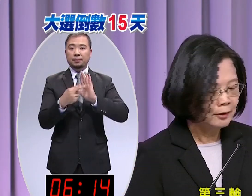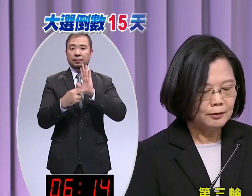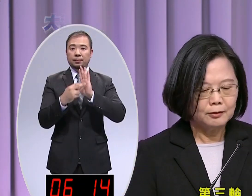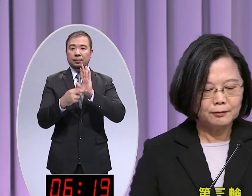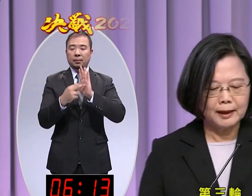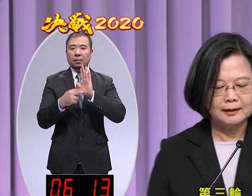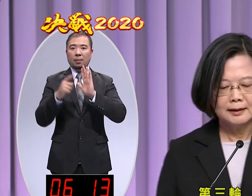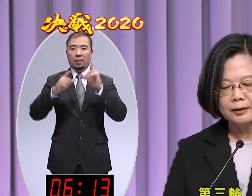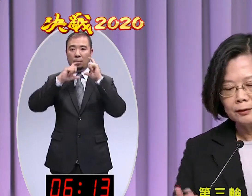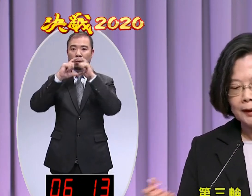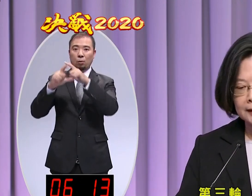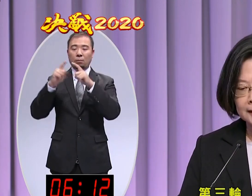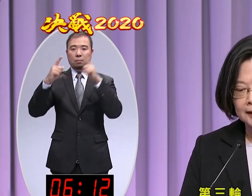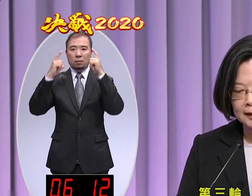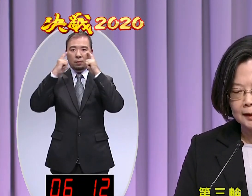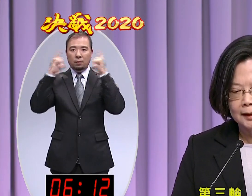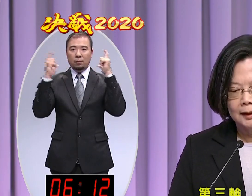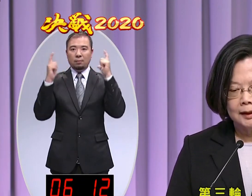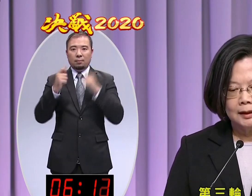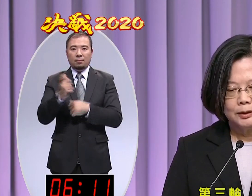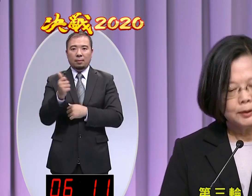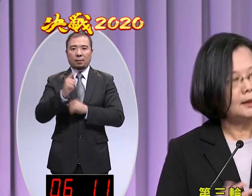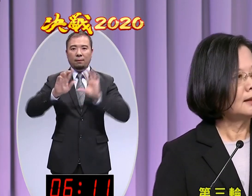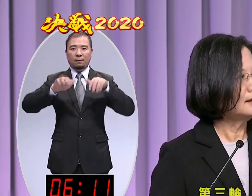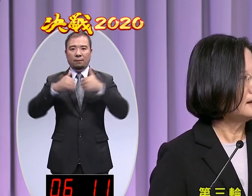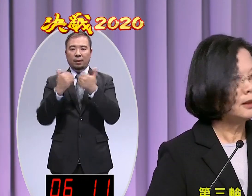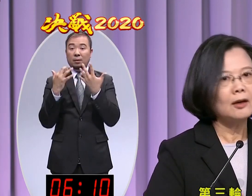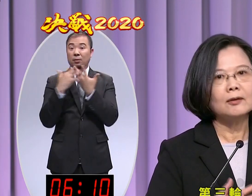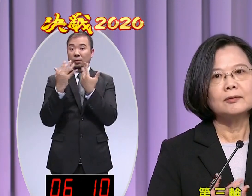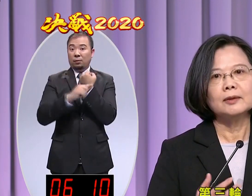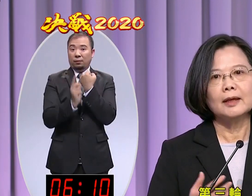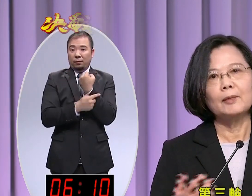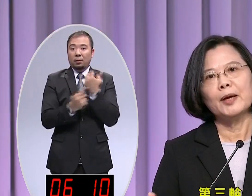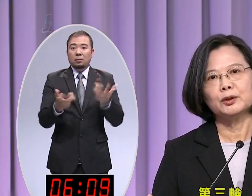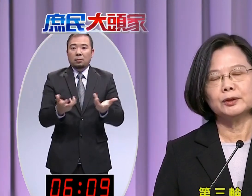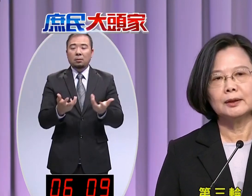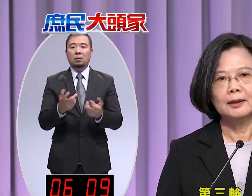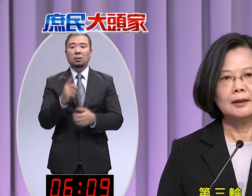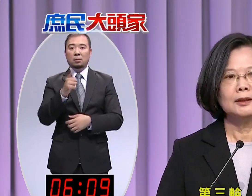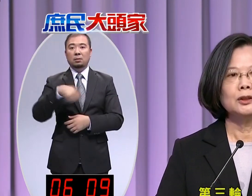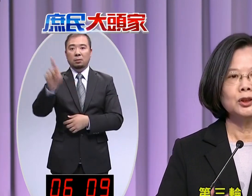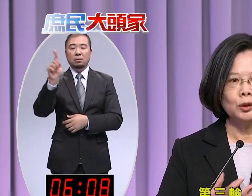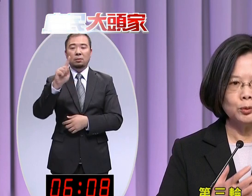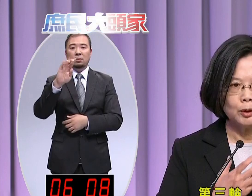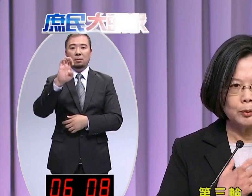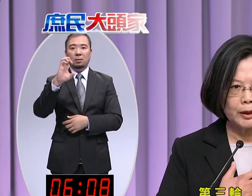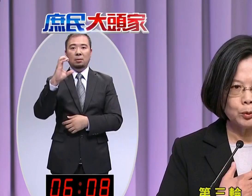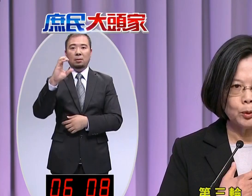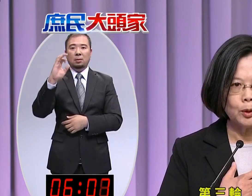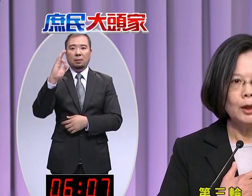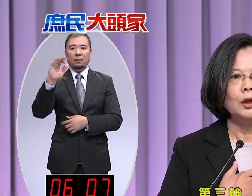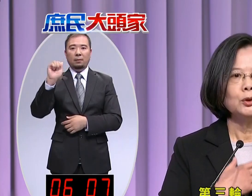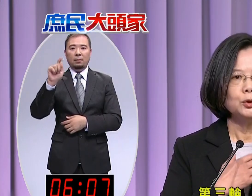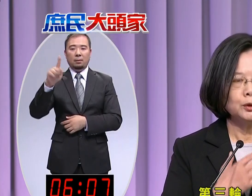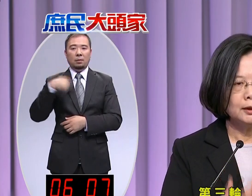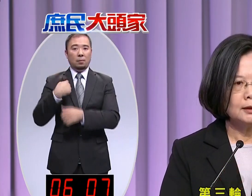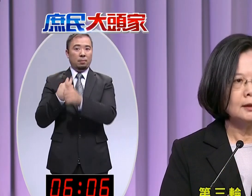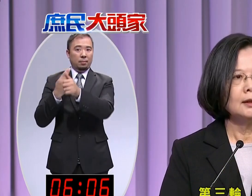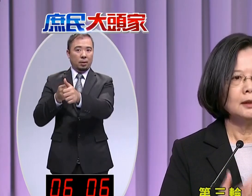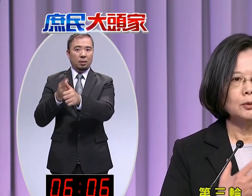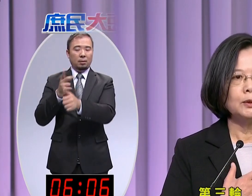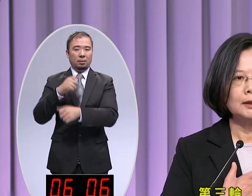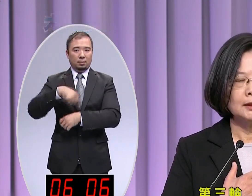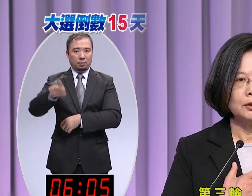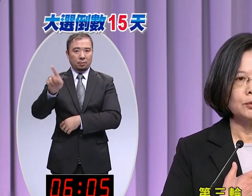讲的反渗透法的事情。宋先生，你到 APEC 去是受我委托去